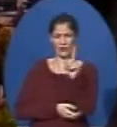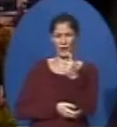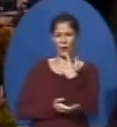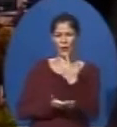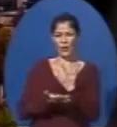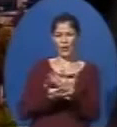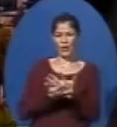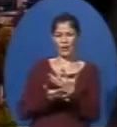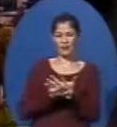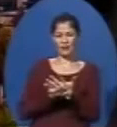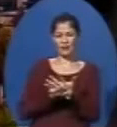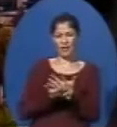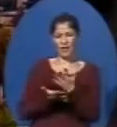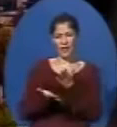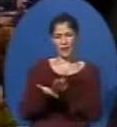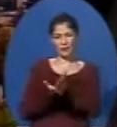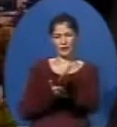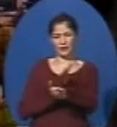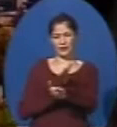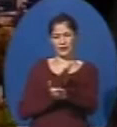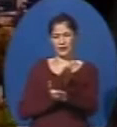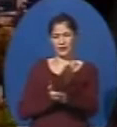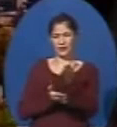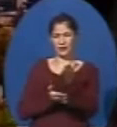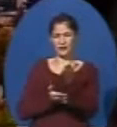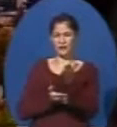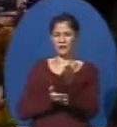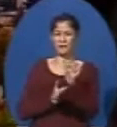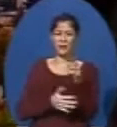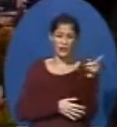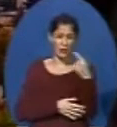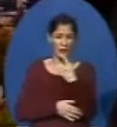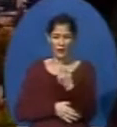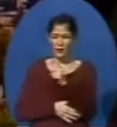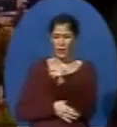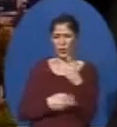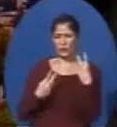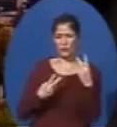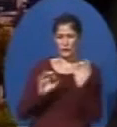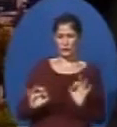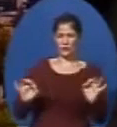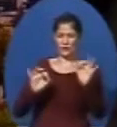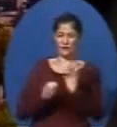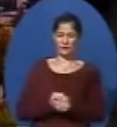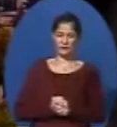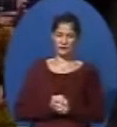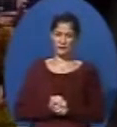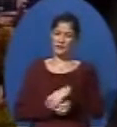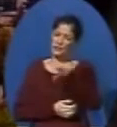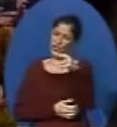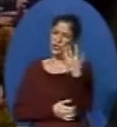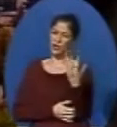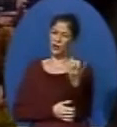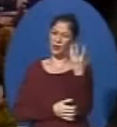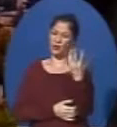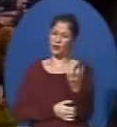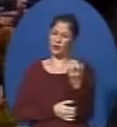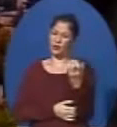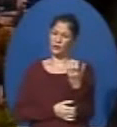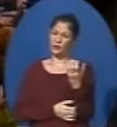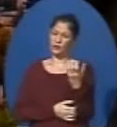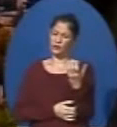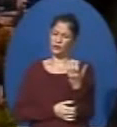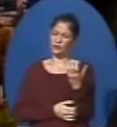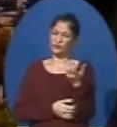כלום. יש הקלטות. עכשיו, ההקלטות התייחסו לנושא ישירות, אני מתכוון. יש